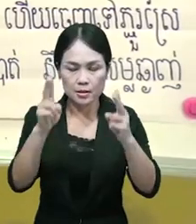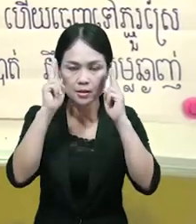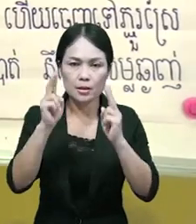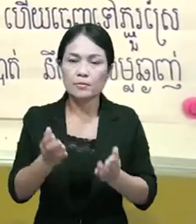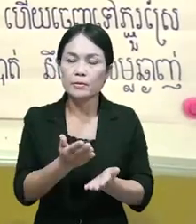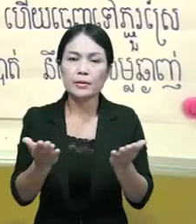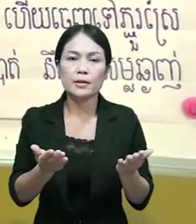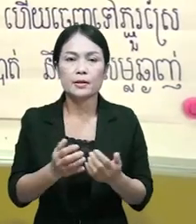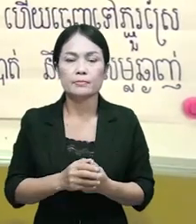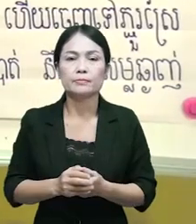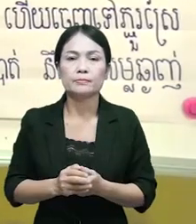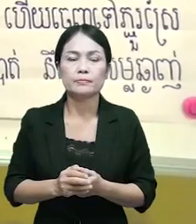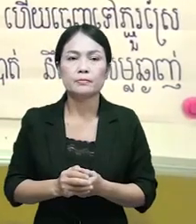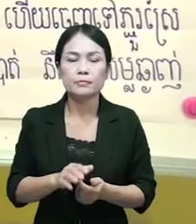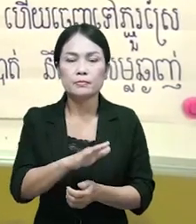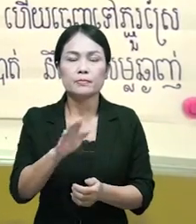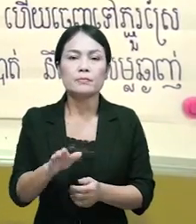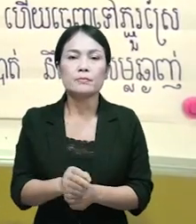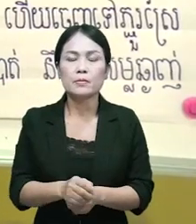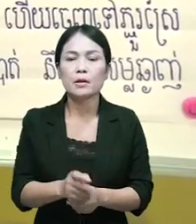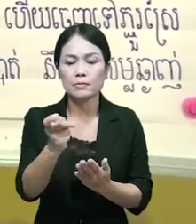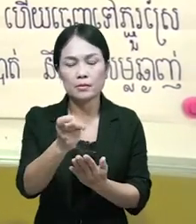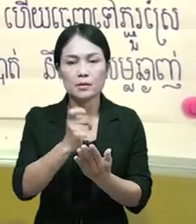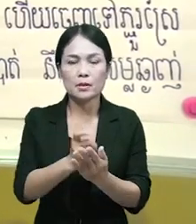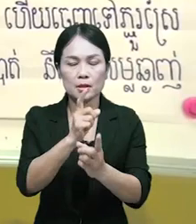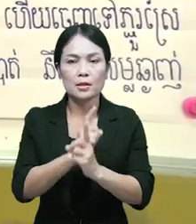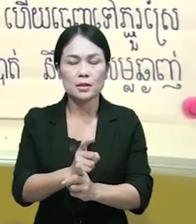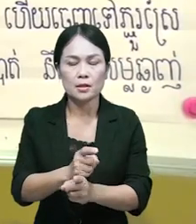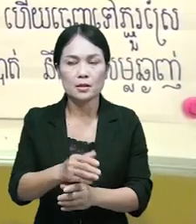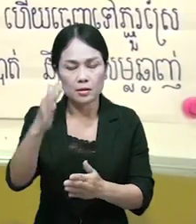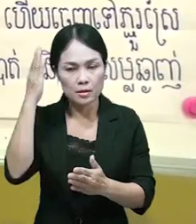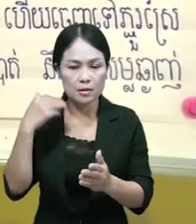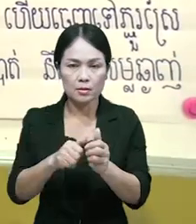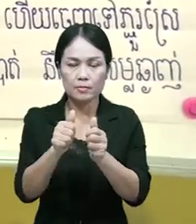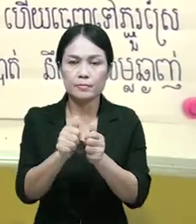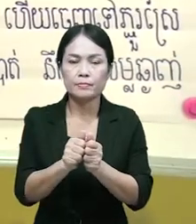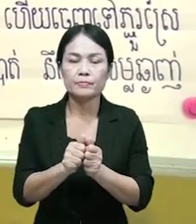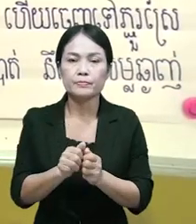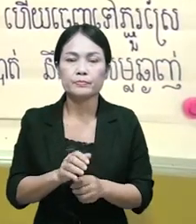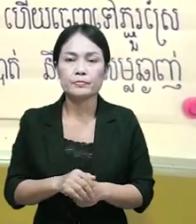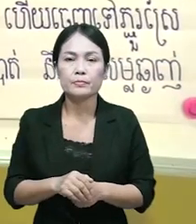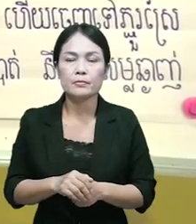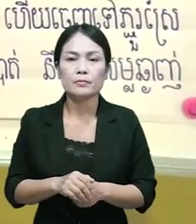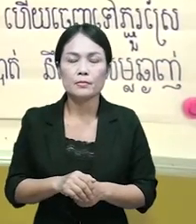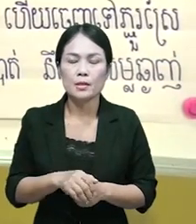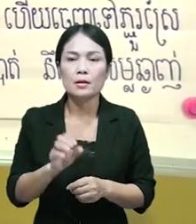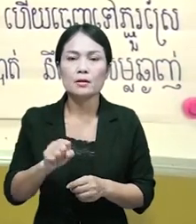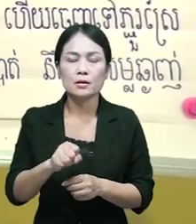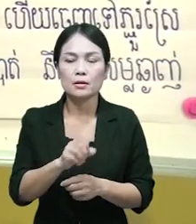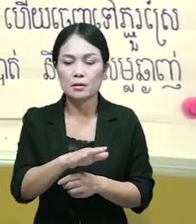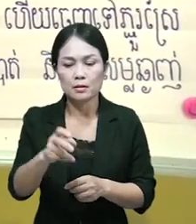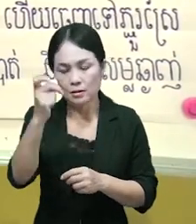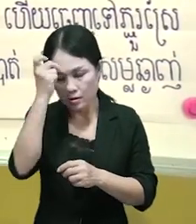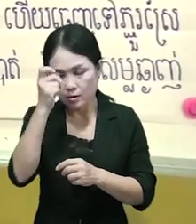ដែរតើកូនគួរយកគំរូតាមប្រពន្ធជាភរិយានឹងអត់កូនចាកូនគិតបន្តិ